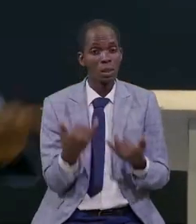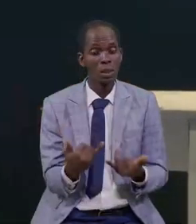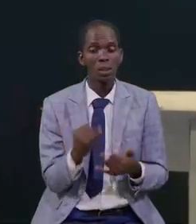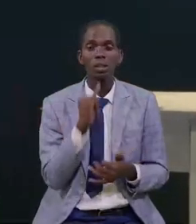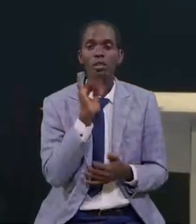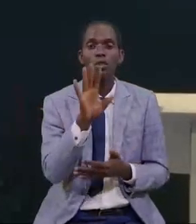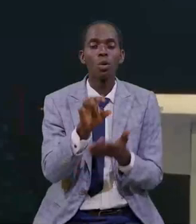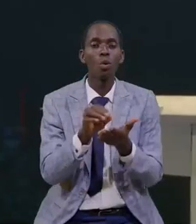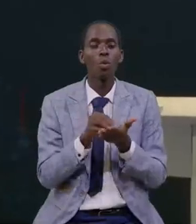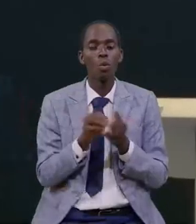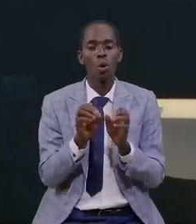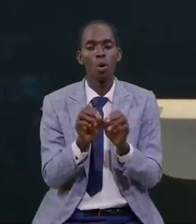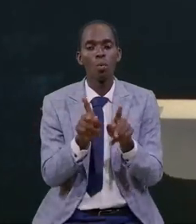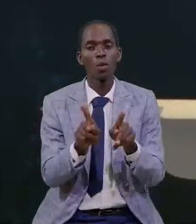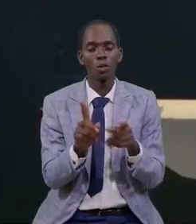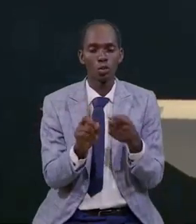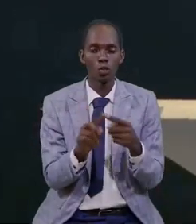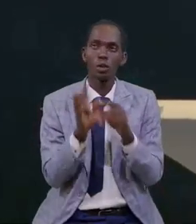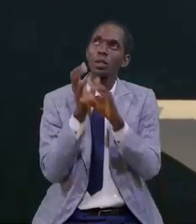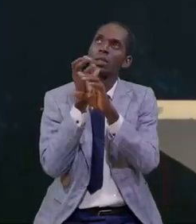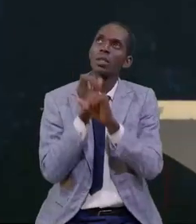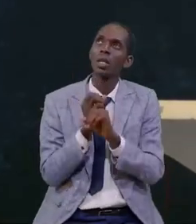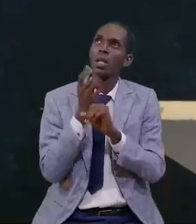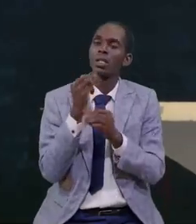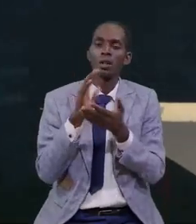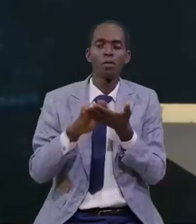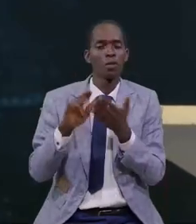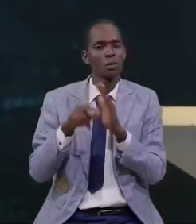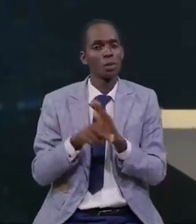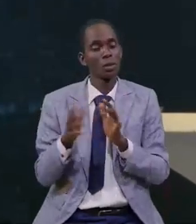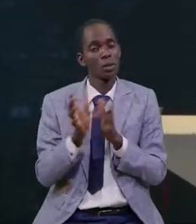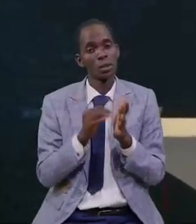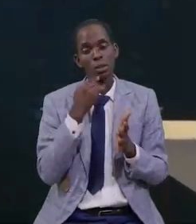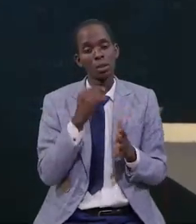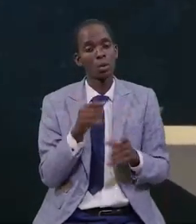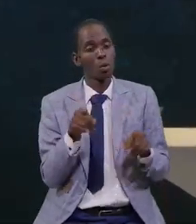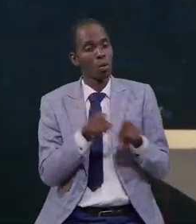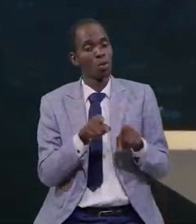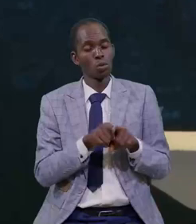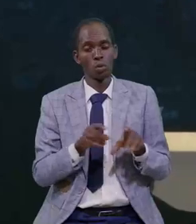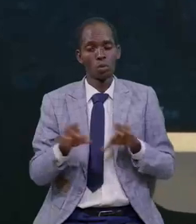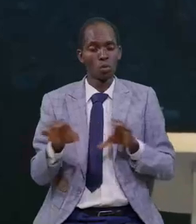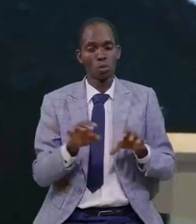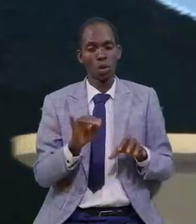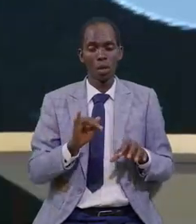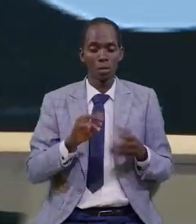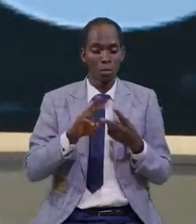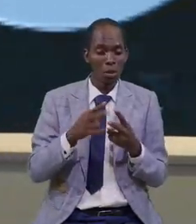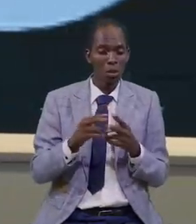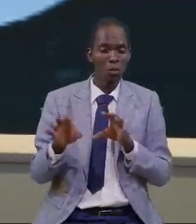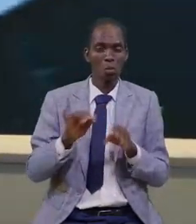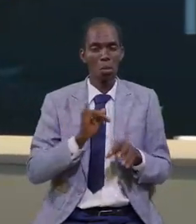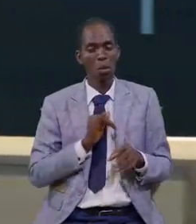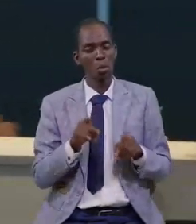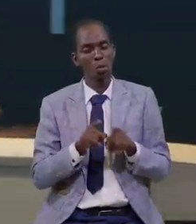moment pour avoir le pardon je ne te condamne pas non plus peut-être tu cherches la condamnation je